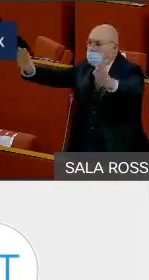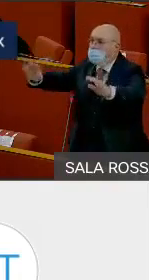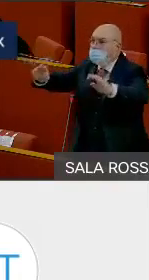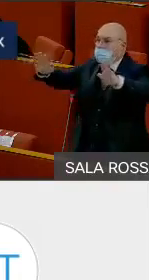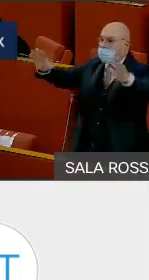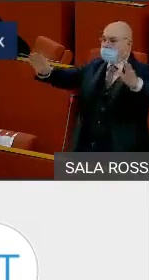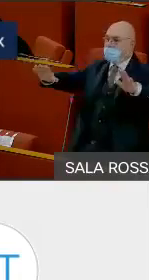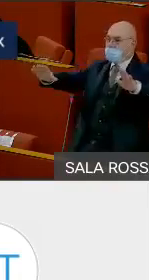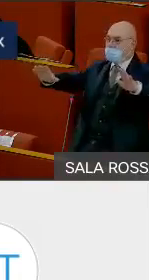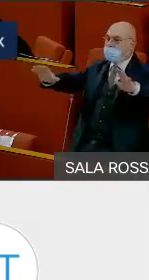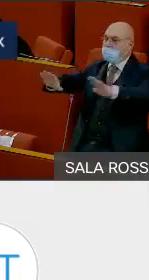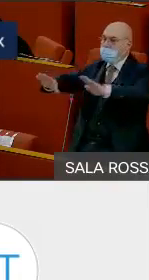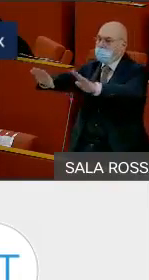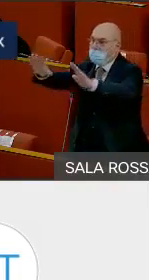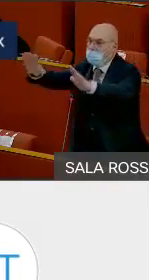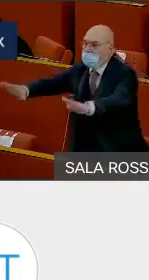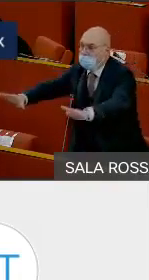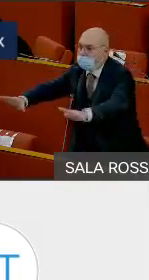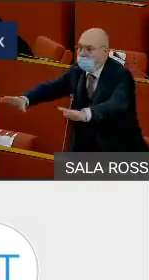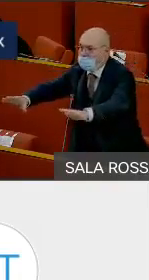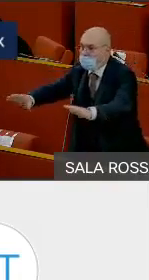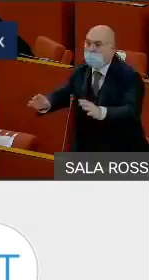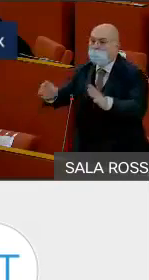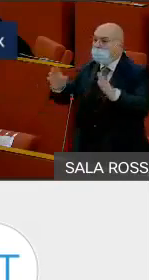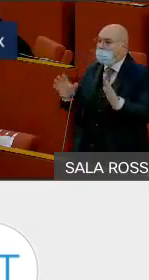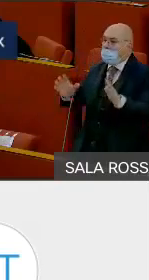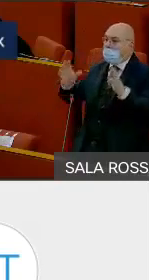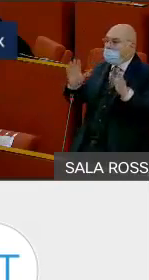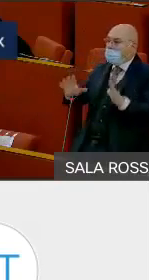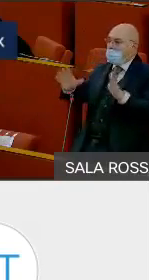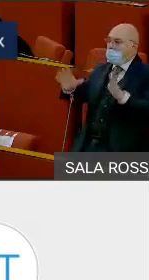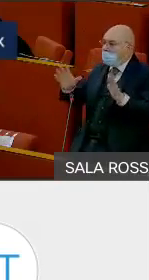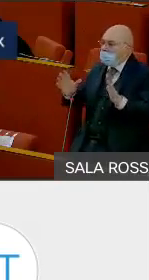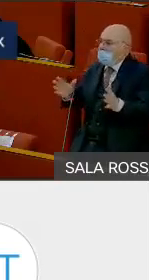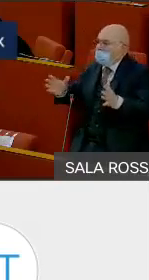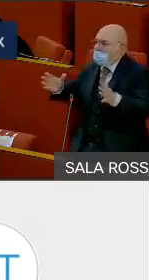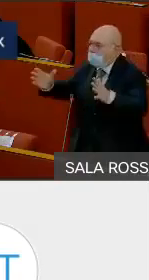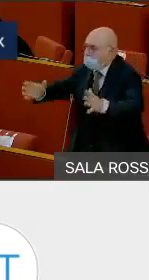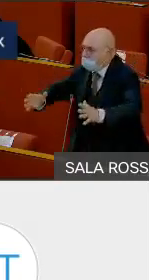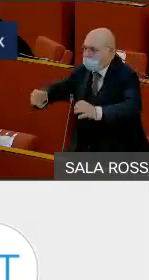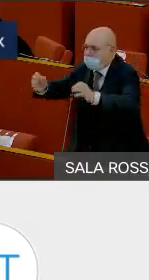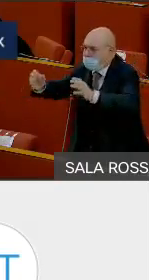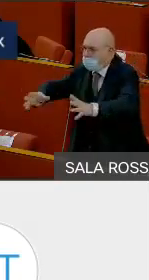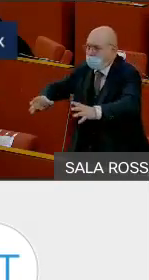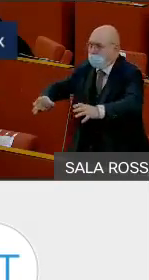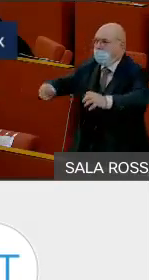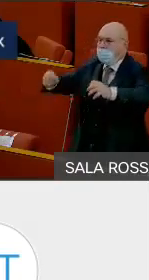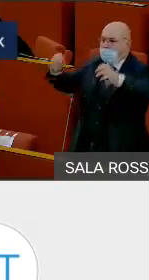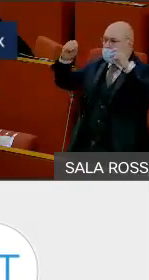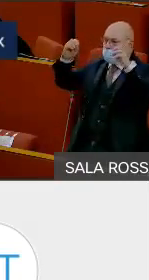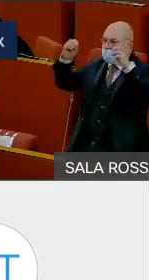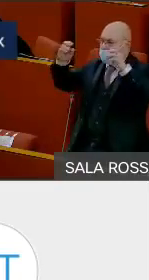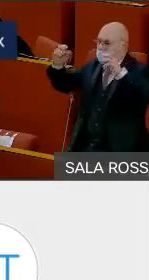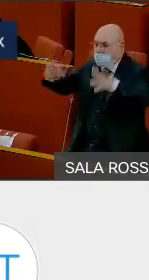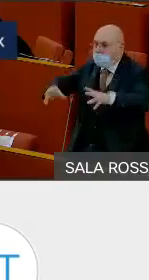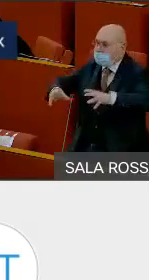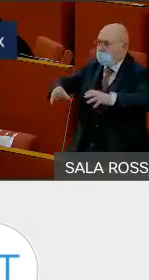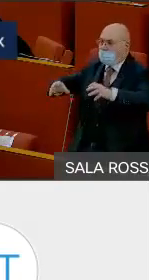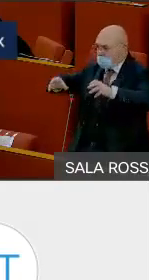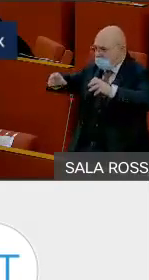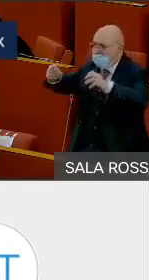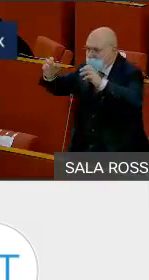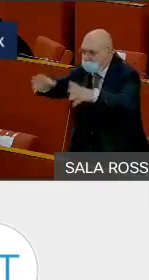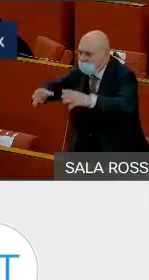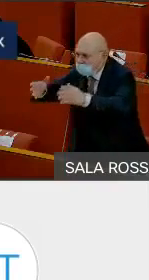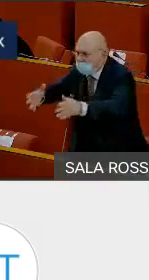assisi gli dico subito di demolire i manufatti quindi ogni qual volta abbiamo visto saputo per per denunciarlo